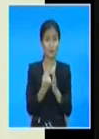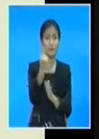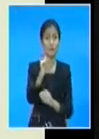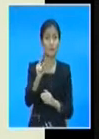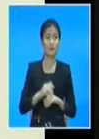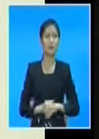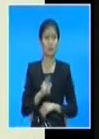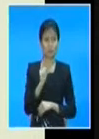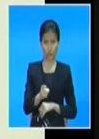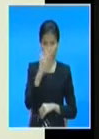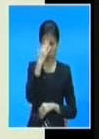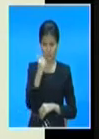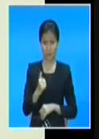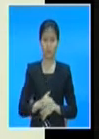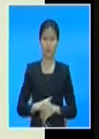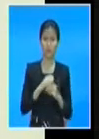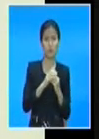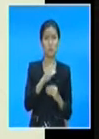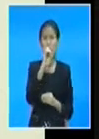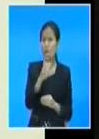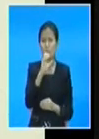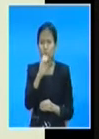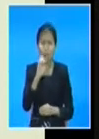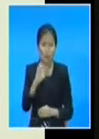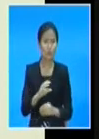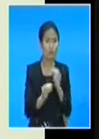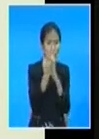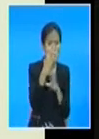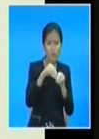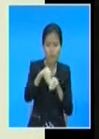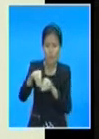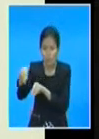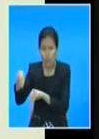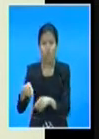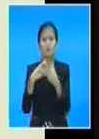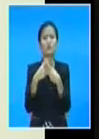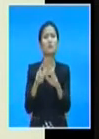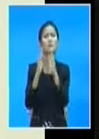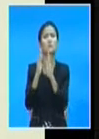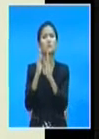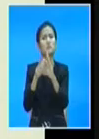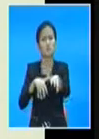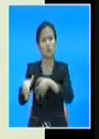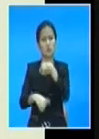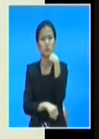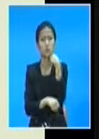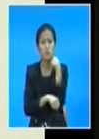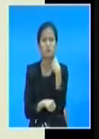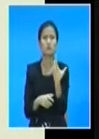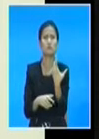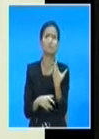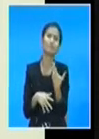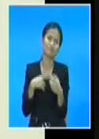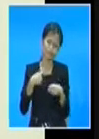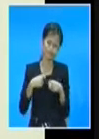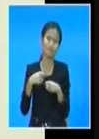ถ้าเขาบอกต้องรักต้นไม้ปลูกต้นไม้ร้อยแปดสิบแปดถ้าเขายังไม่มีกินนะผมว่าลำบากท่านต้อง